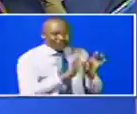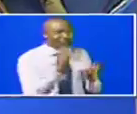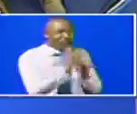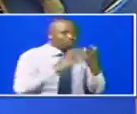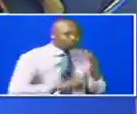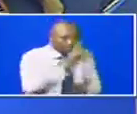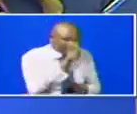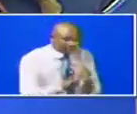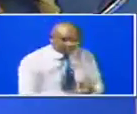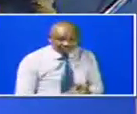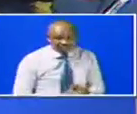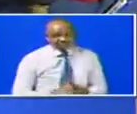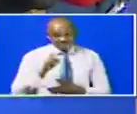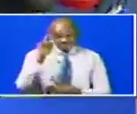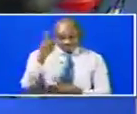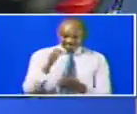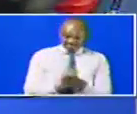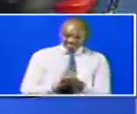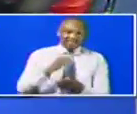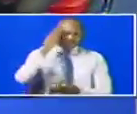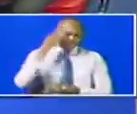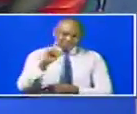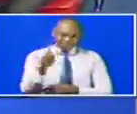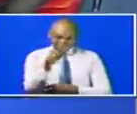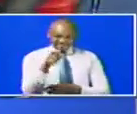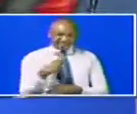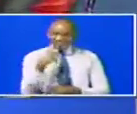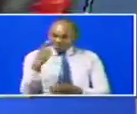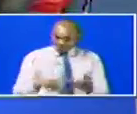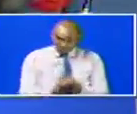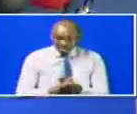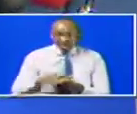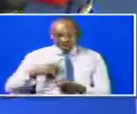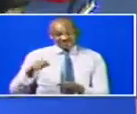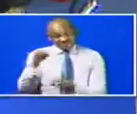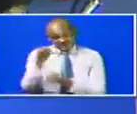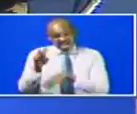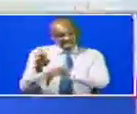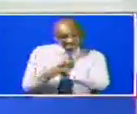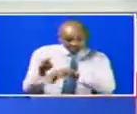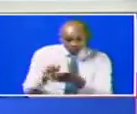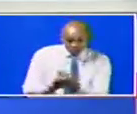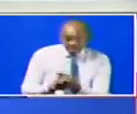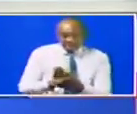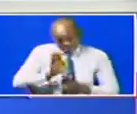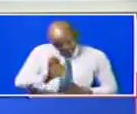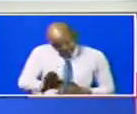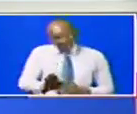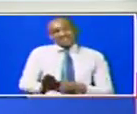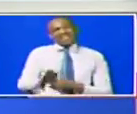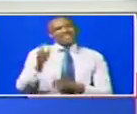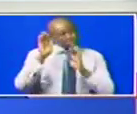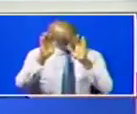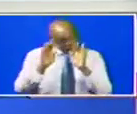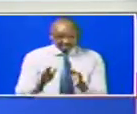nini? La kwanza, Zubeda, kuna hiyo vile nimesema inaitwa vehicle inspection. Brakes ni kitu muhimu